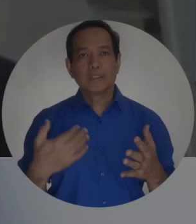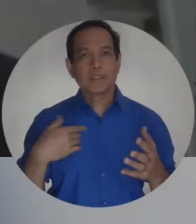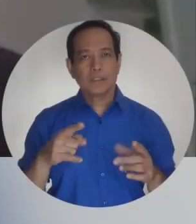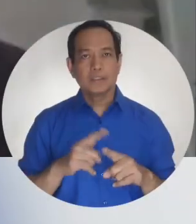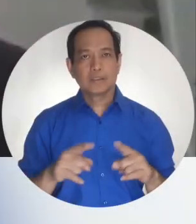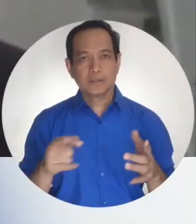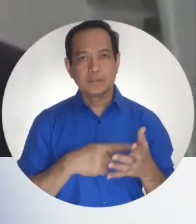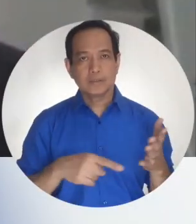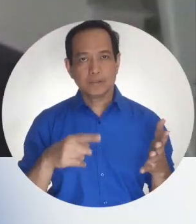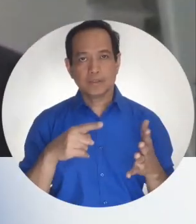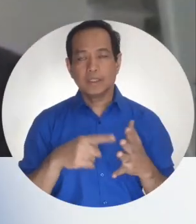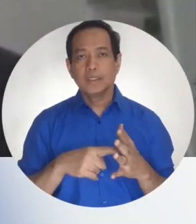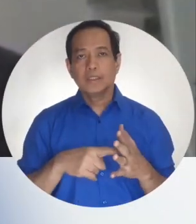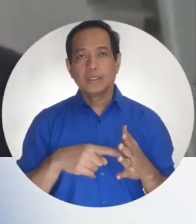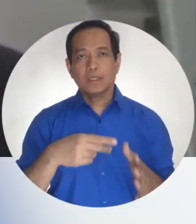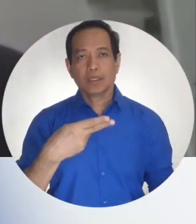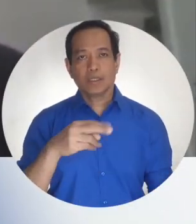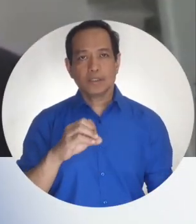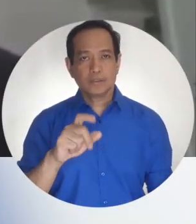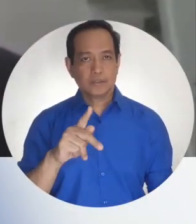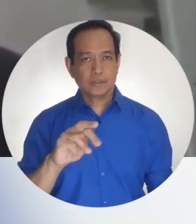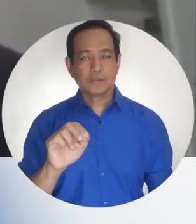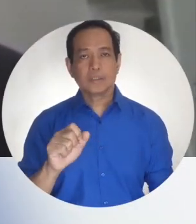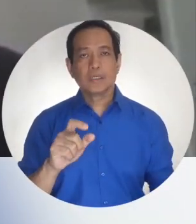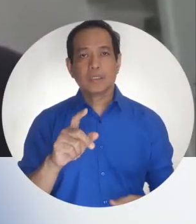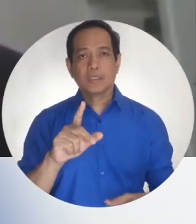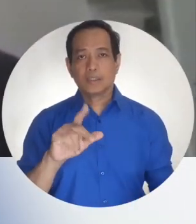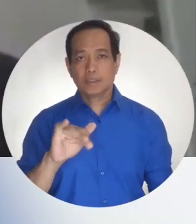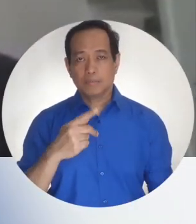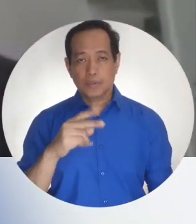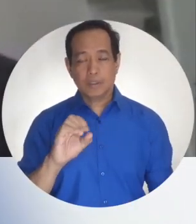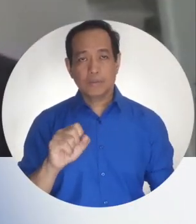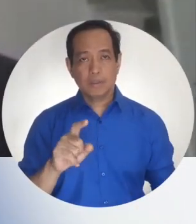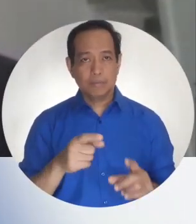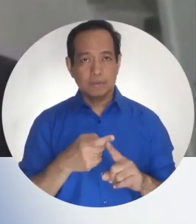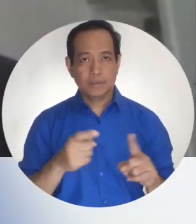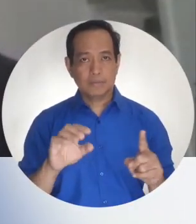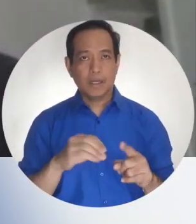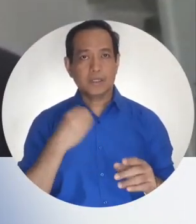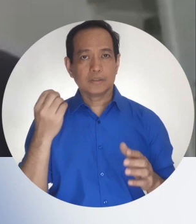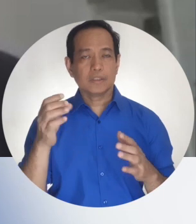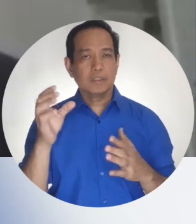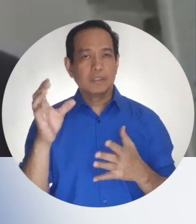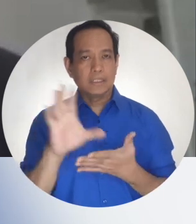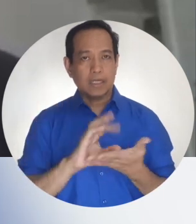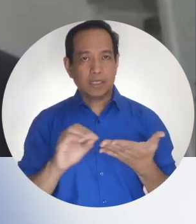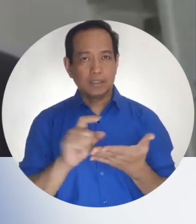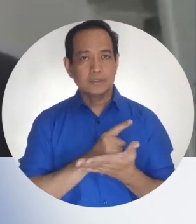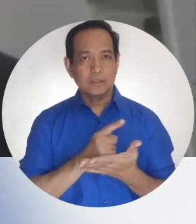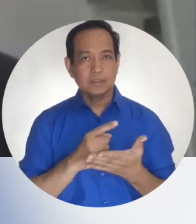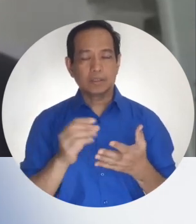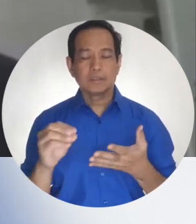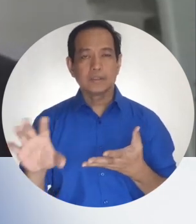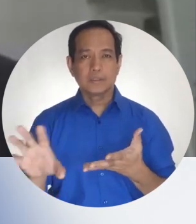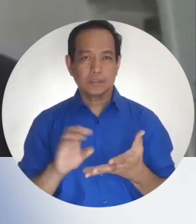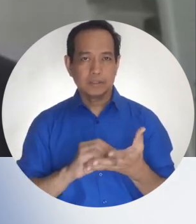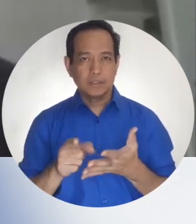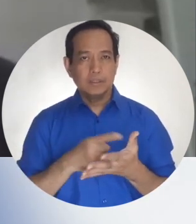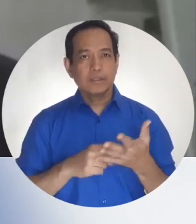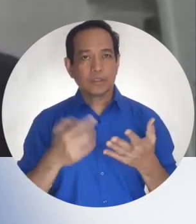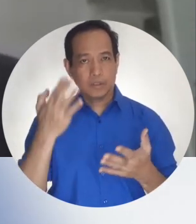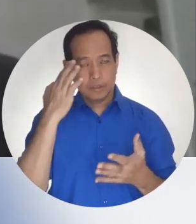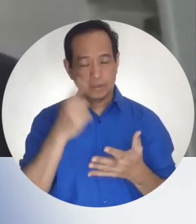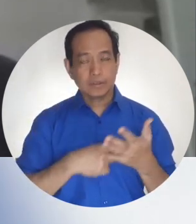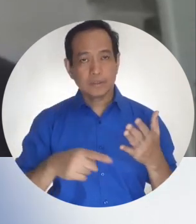Ano ba ang kaibahan ng Hodgkin's lymphoma sa iba pa mga cancer? Nakakahawa ba ito? Alamin natin